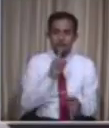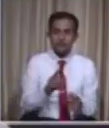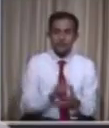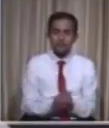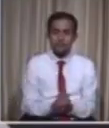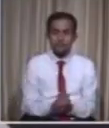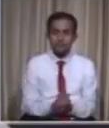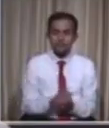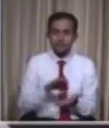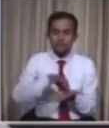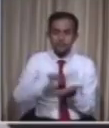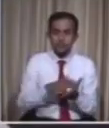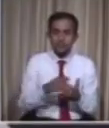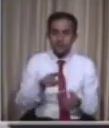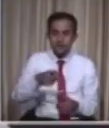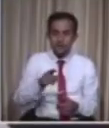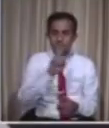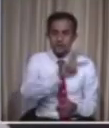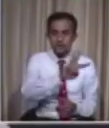स्थावर नियोग